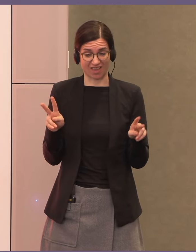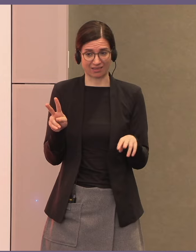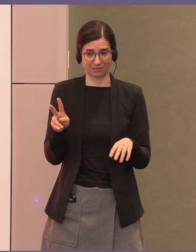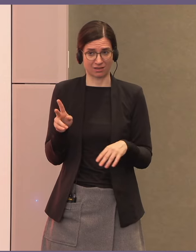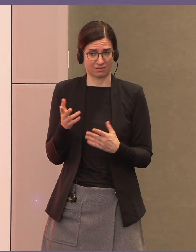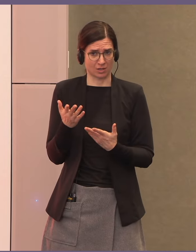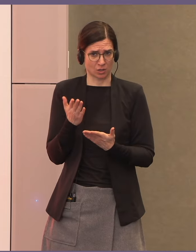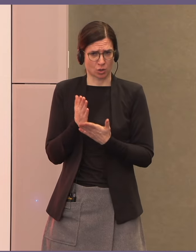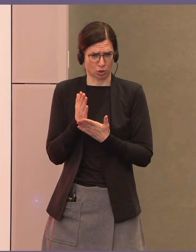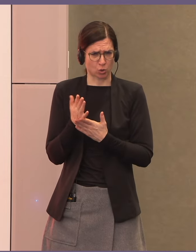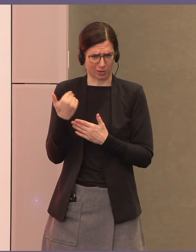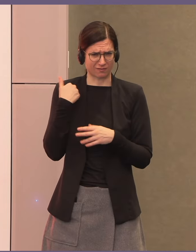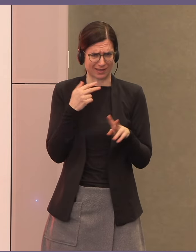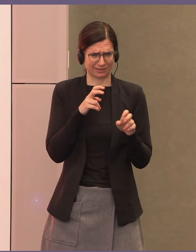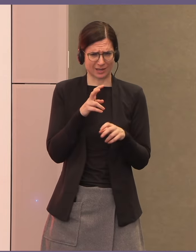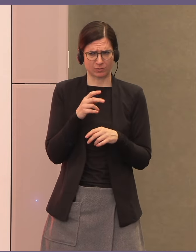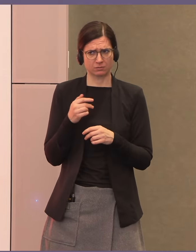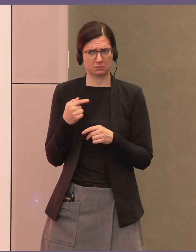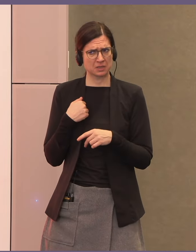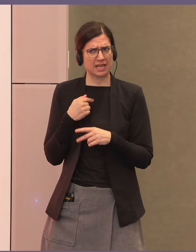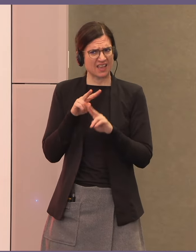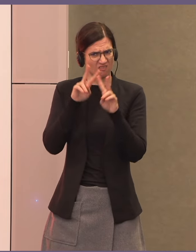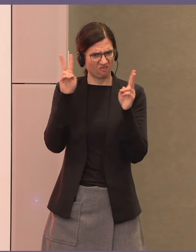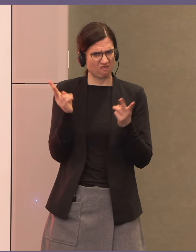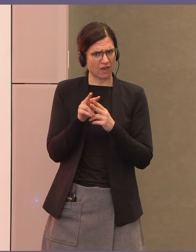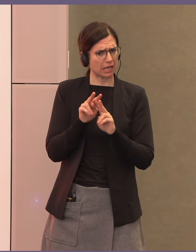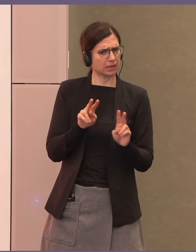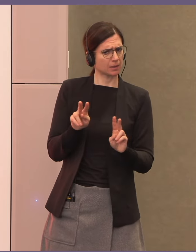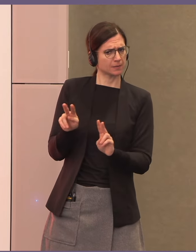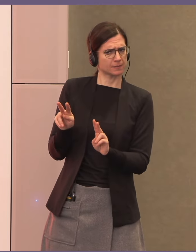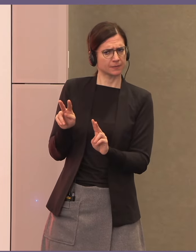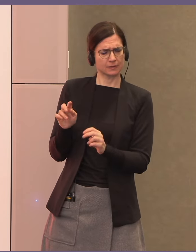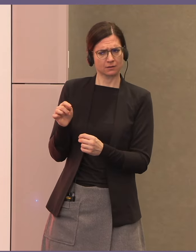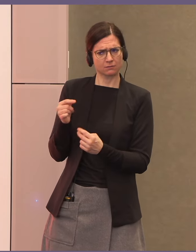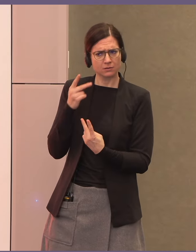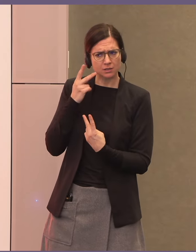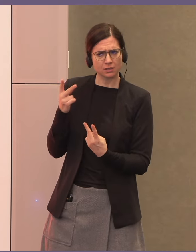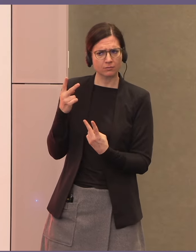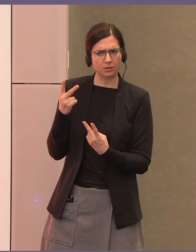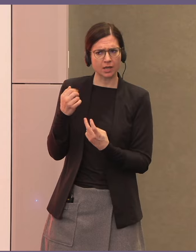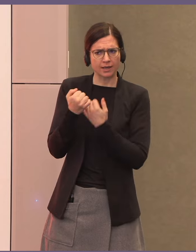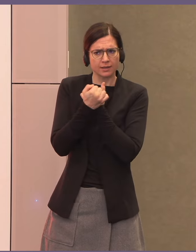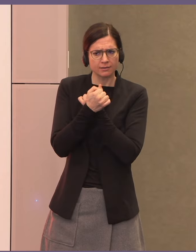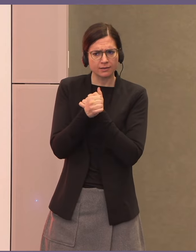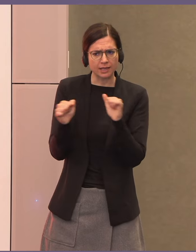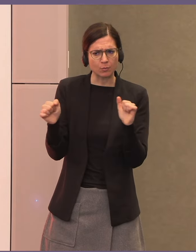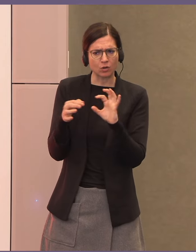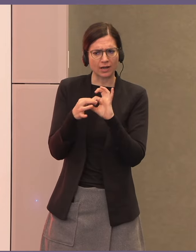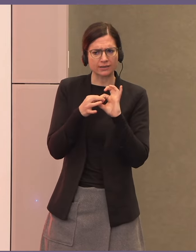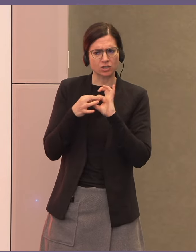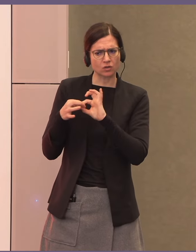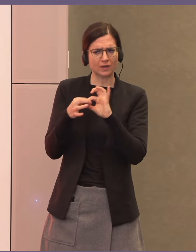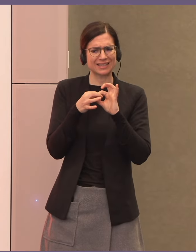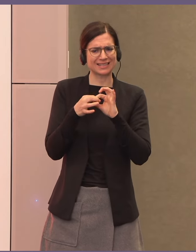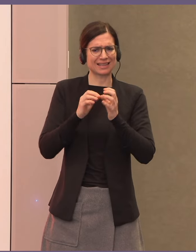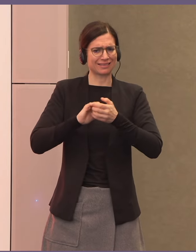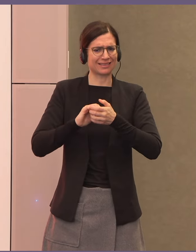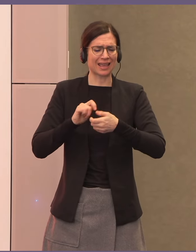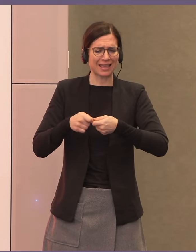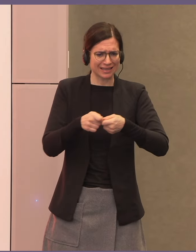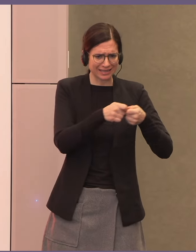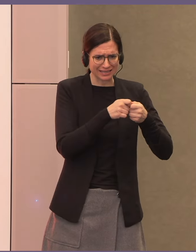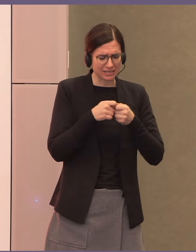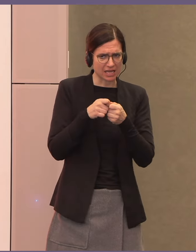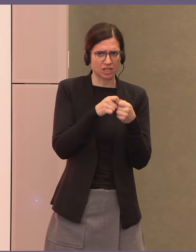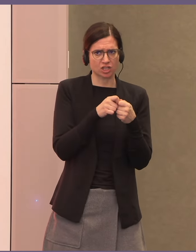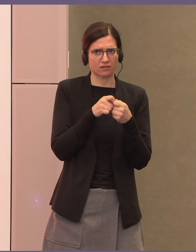Bezug genommen, eine Entwicklung, wo die demokratisch organisierten Gesellschaften nicht mehr